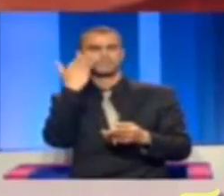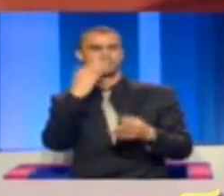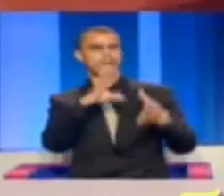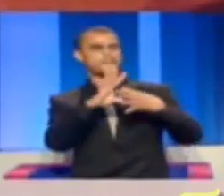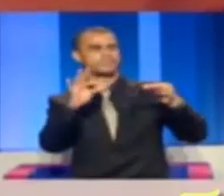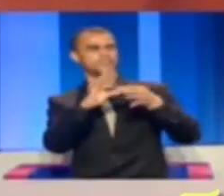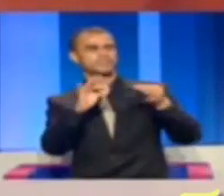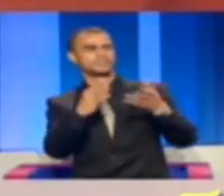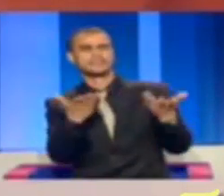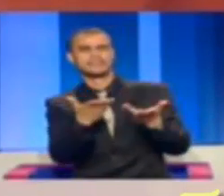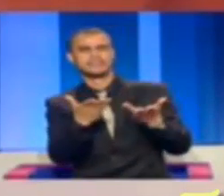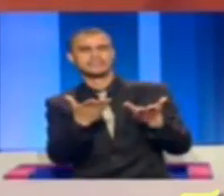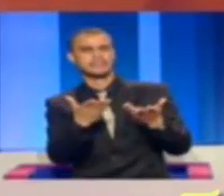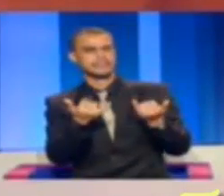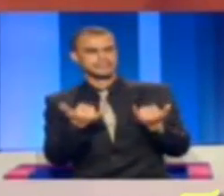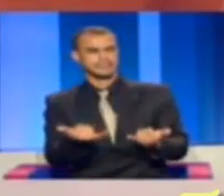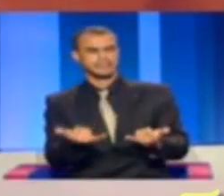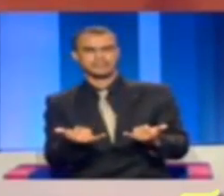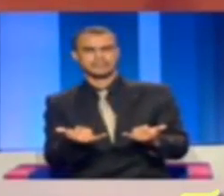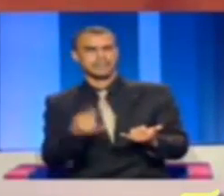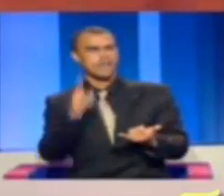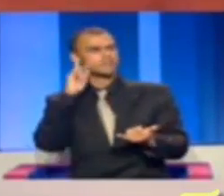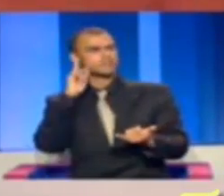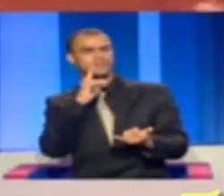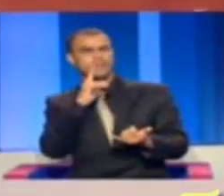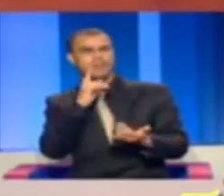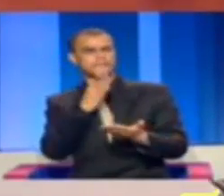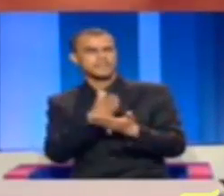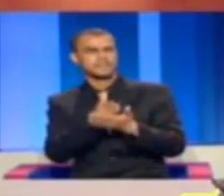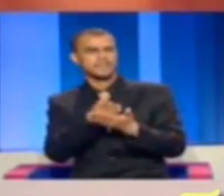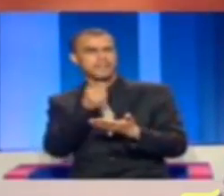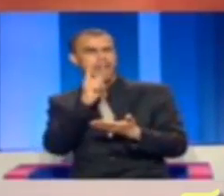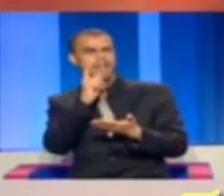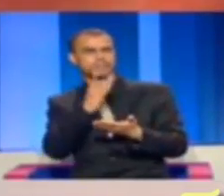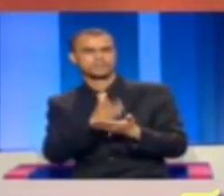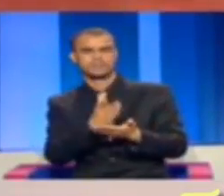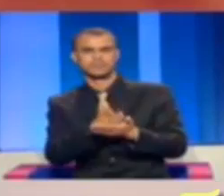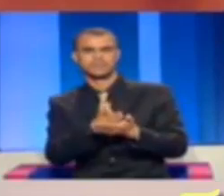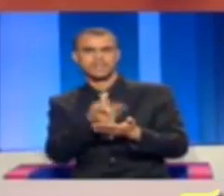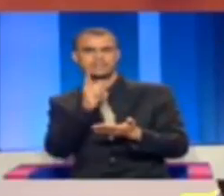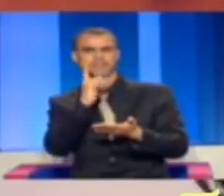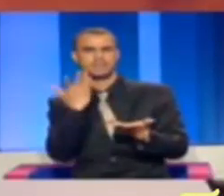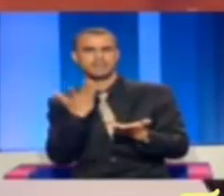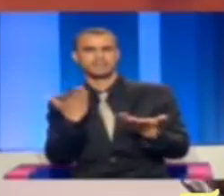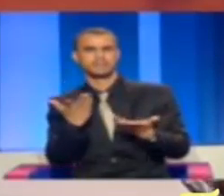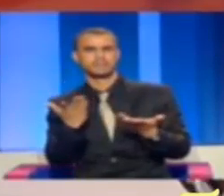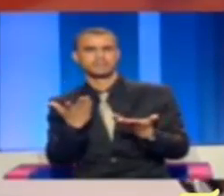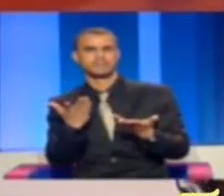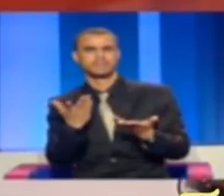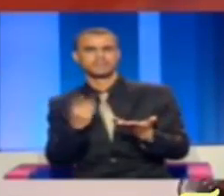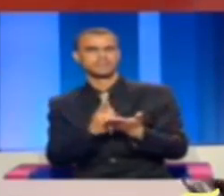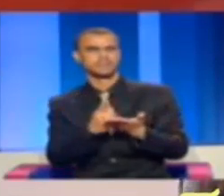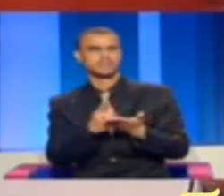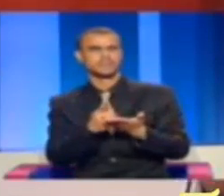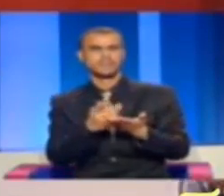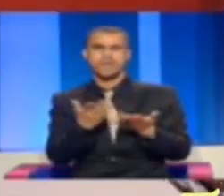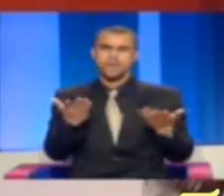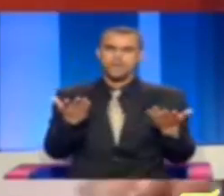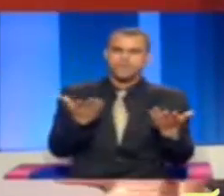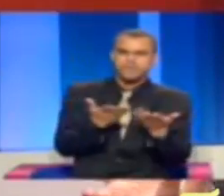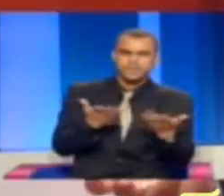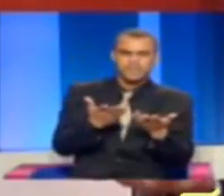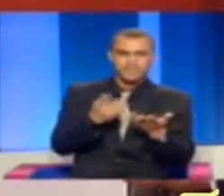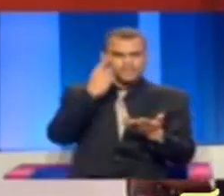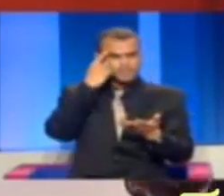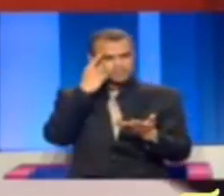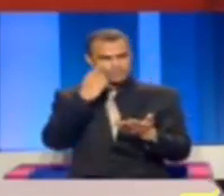عدم القدره على الكلام. بالنسبه للصمام شنو الاسباب ديالو باش نقربوا الناس منه، وشنو الاسباب وكيفاش ممكن يتشخص